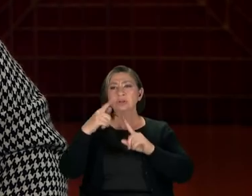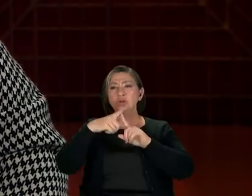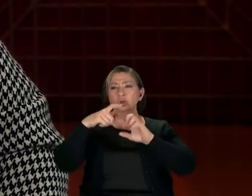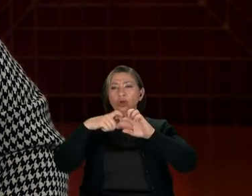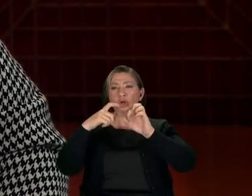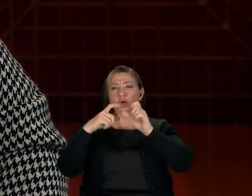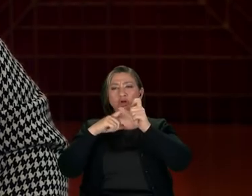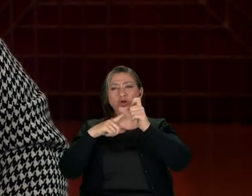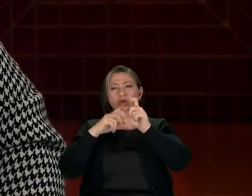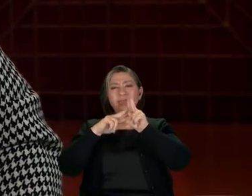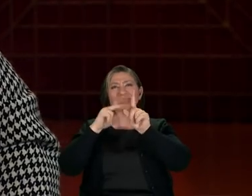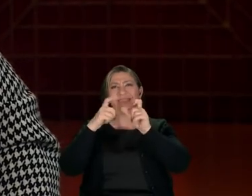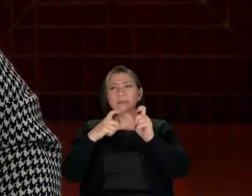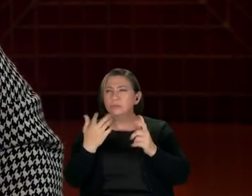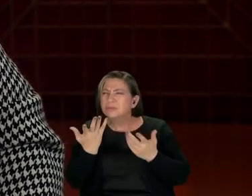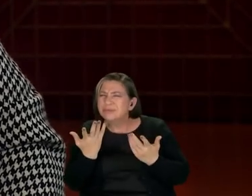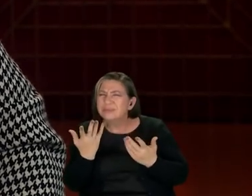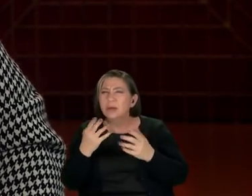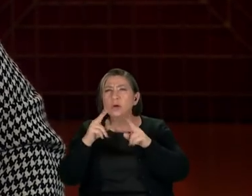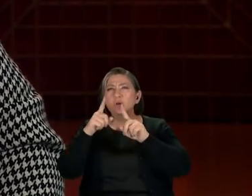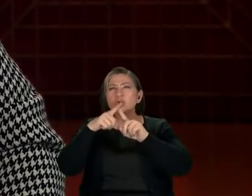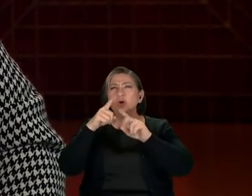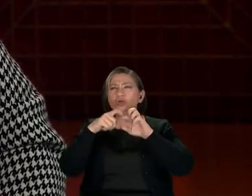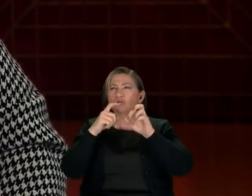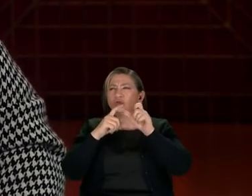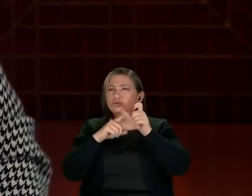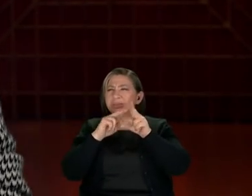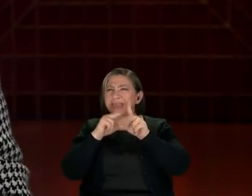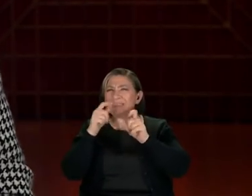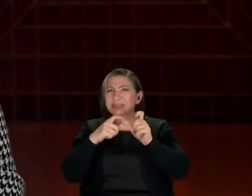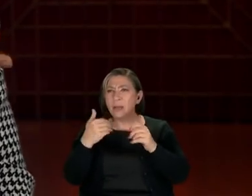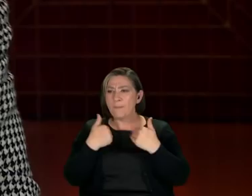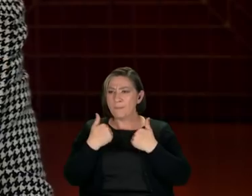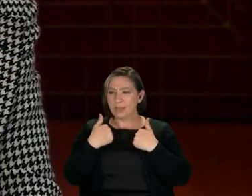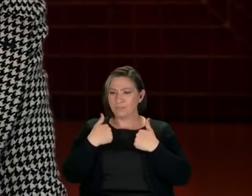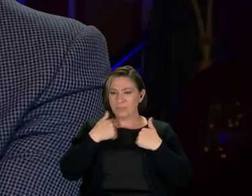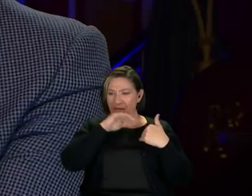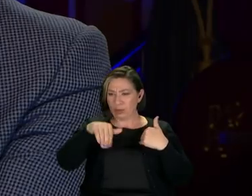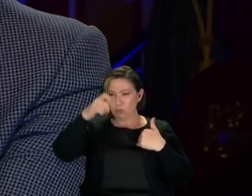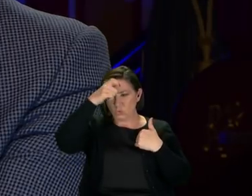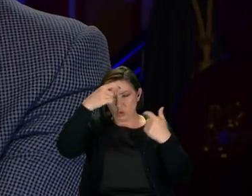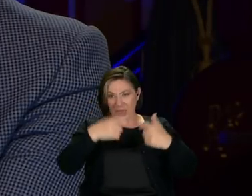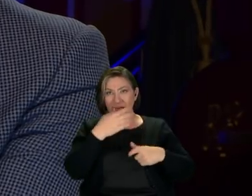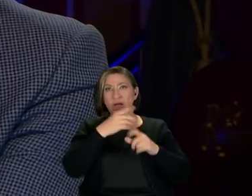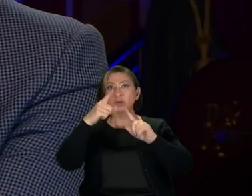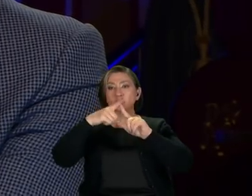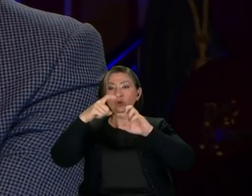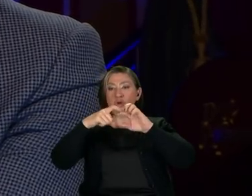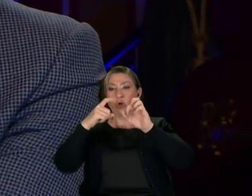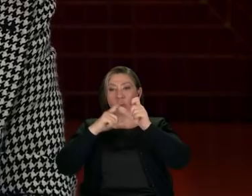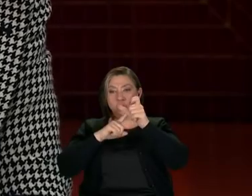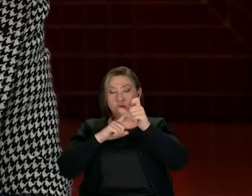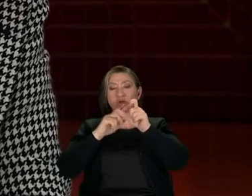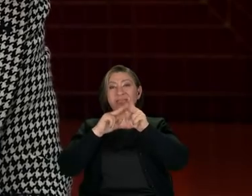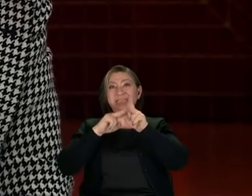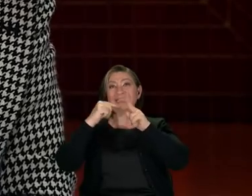troçkistiz dedi. Hmm. Nasıl ya? Troçkist misiniz? Benim geldiğim ülkede troçkizm